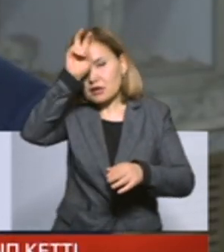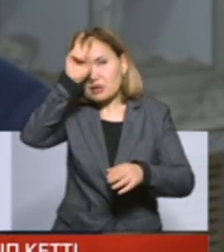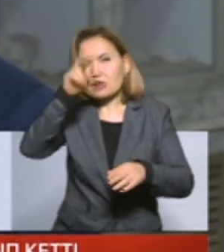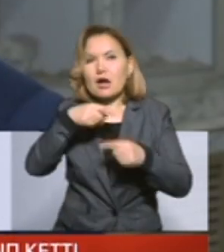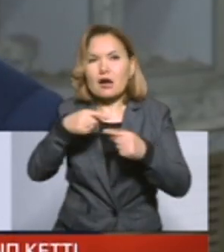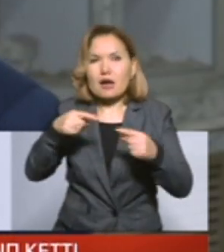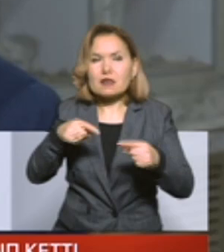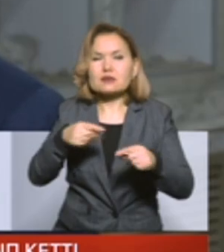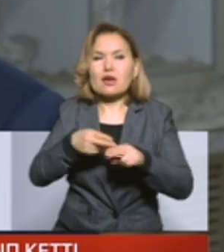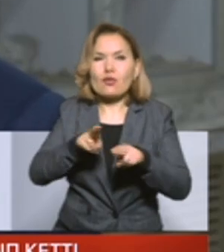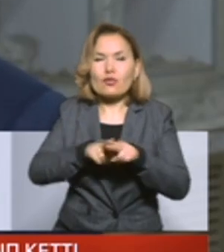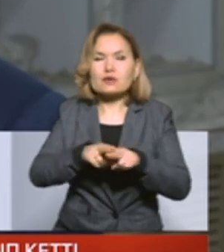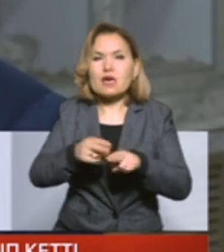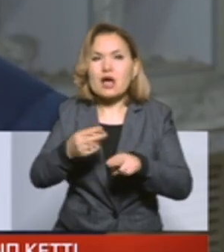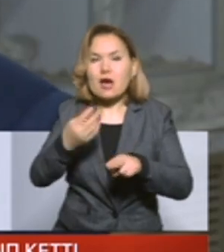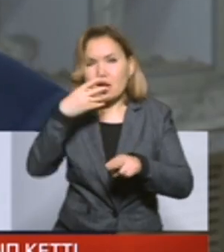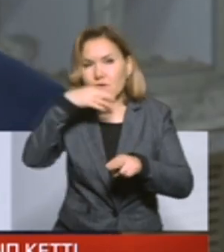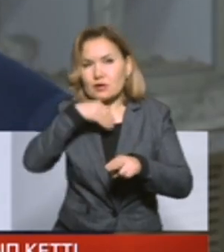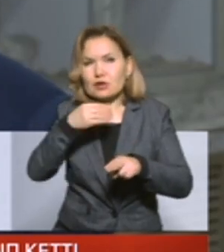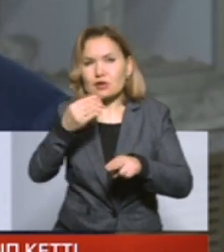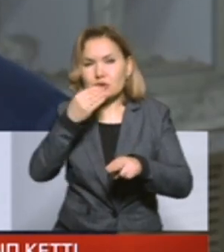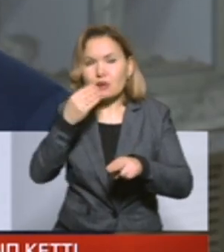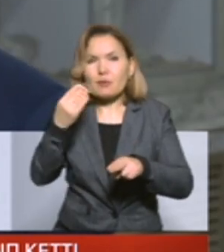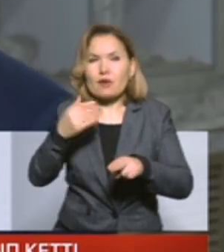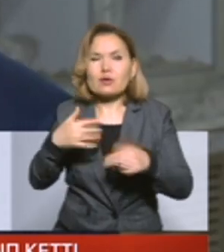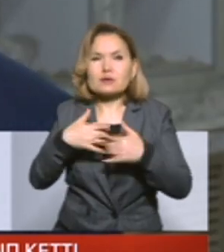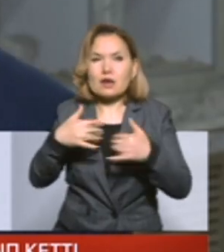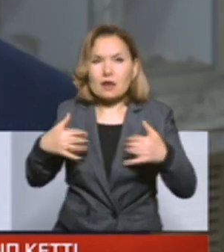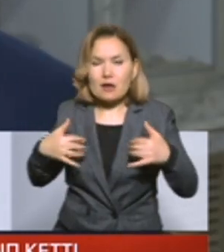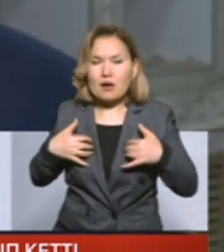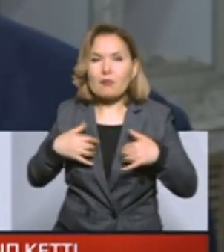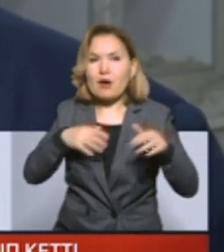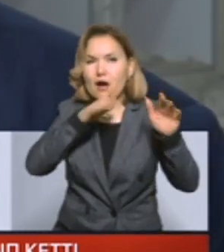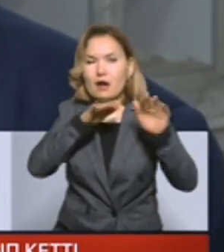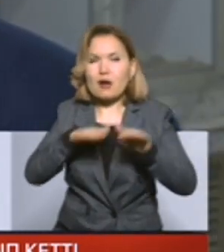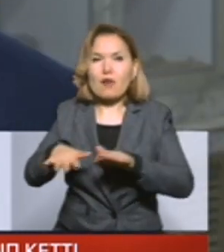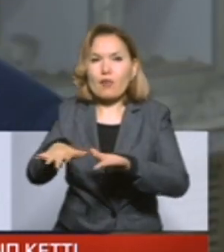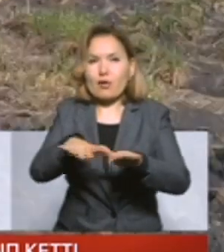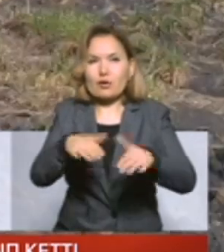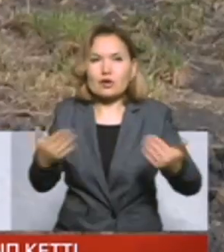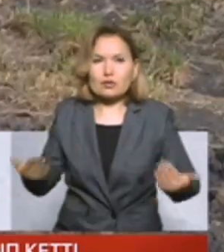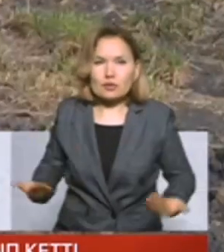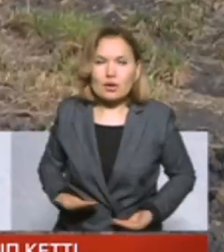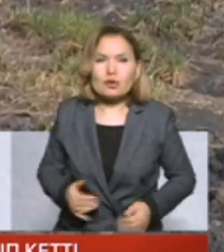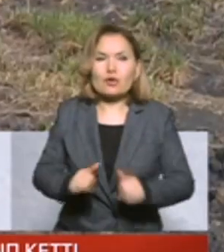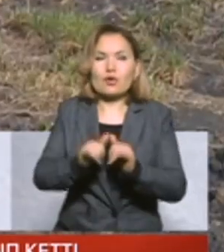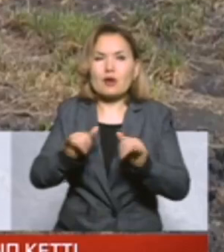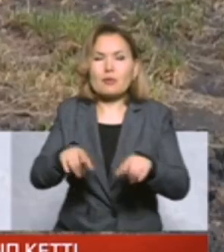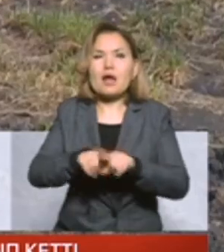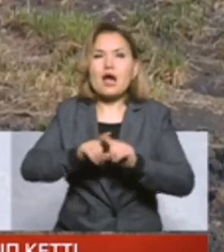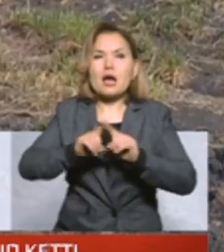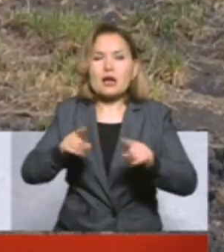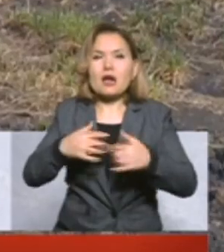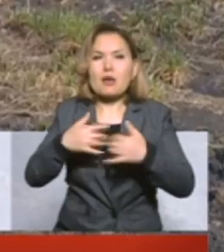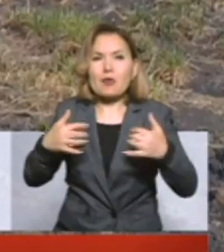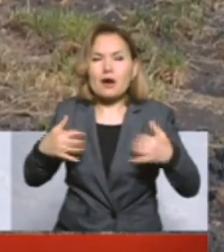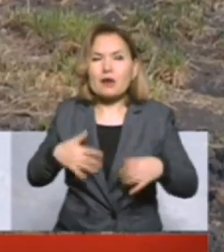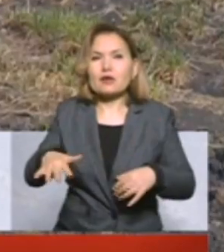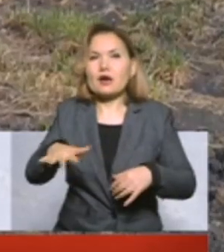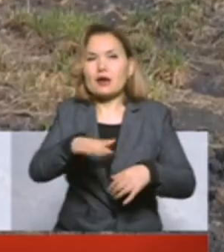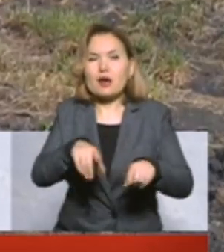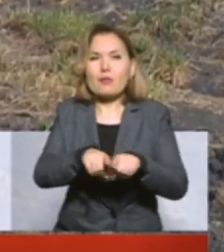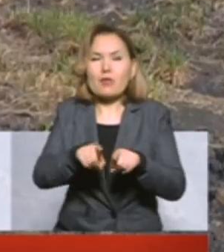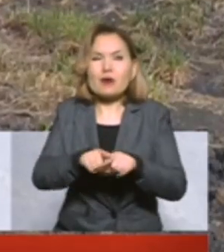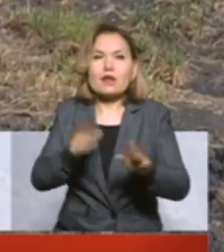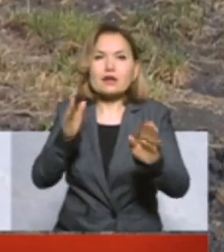болғандықтан осы жерге бізді мекендеп ұлттық паркте тығыз орналасқан. Дәл осында ерекше қорғалатын аймақта табиғат та тарих